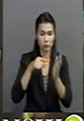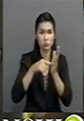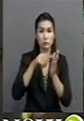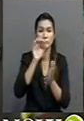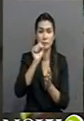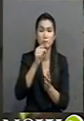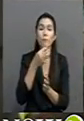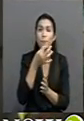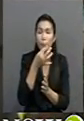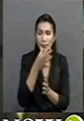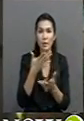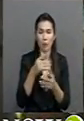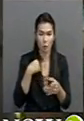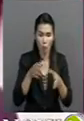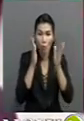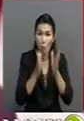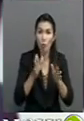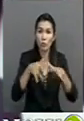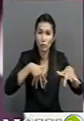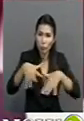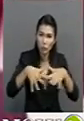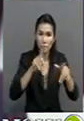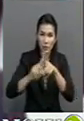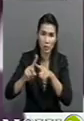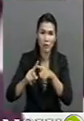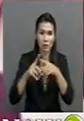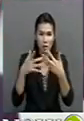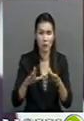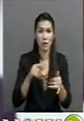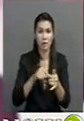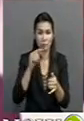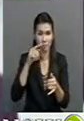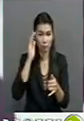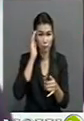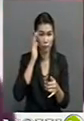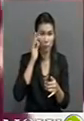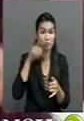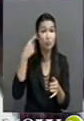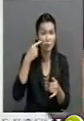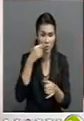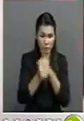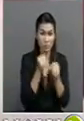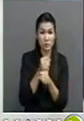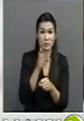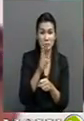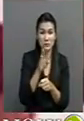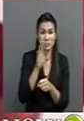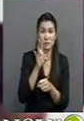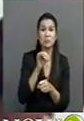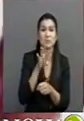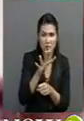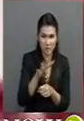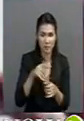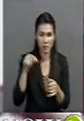ครรวมถึงเจ้าหน้าที่ที่เกี่ยวข้องแล้วก็นางอูดจันสูตรอายุ478ปีค่ะเป็นคุณแม่ของนางส